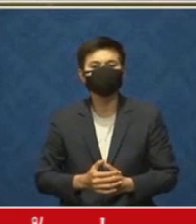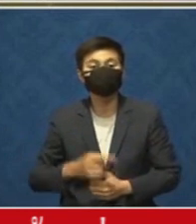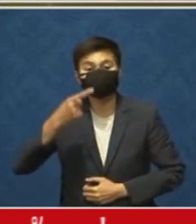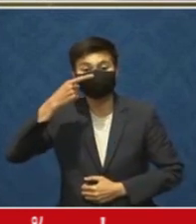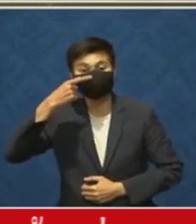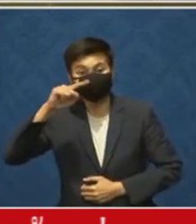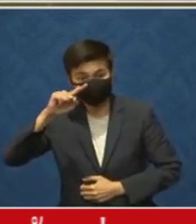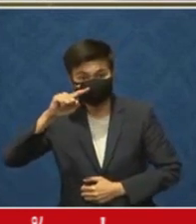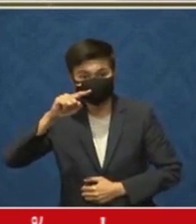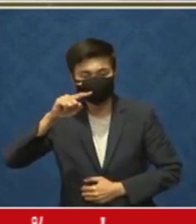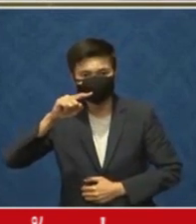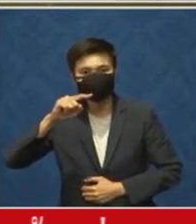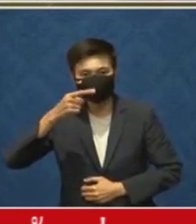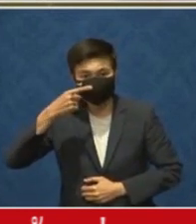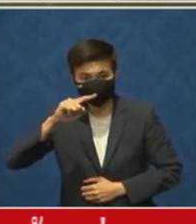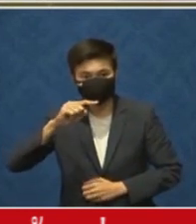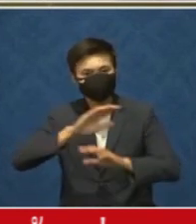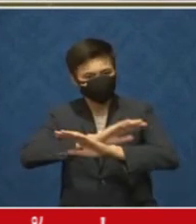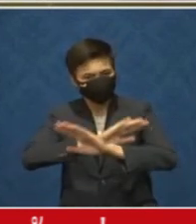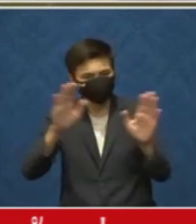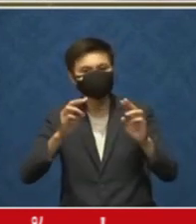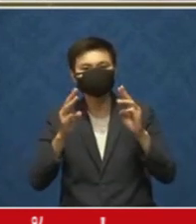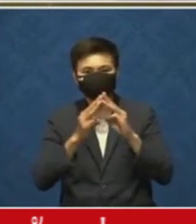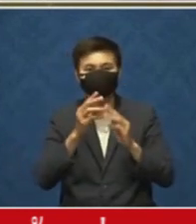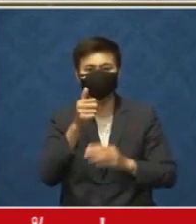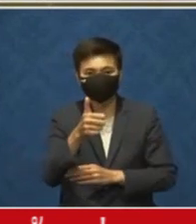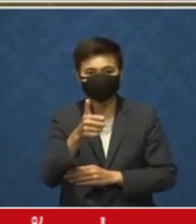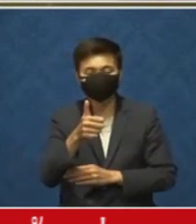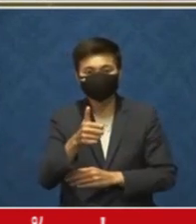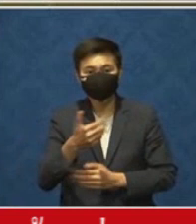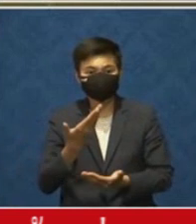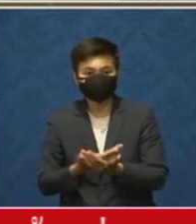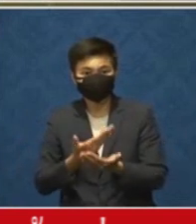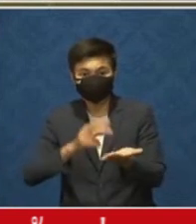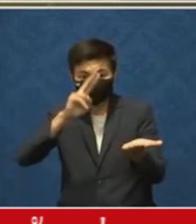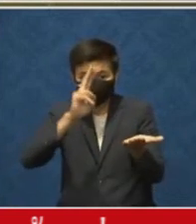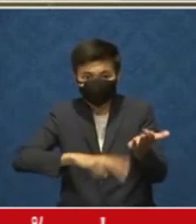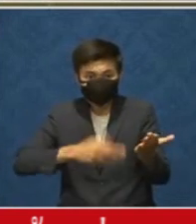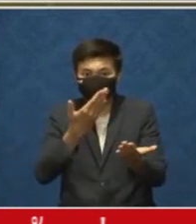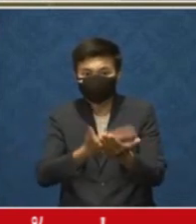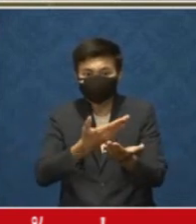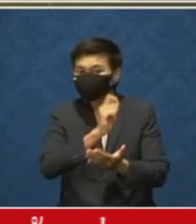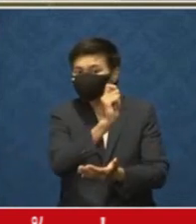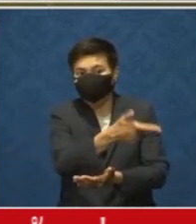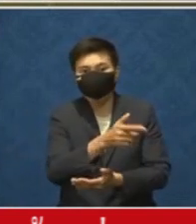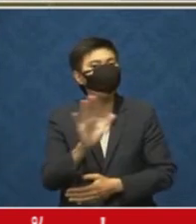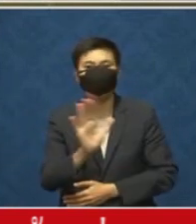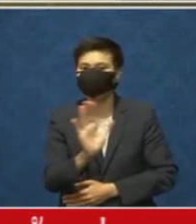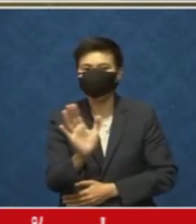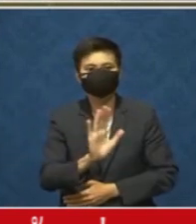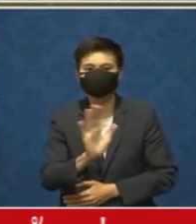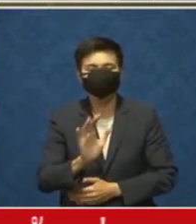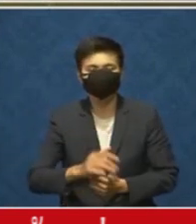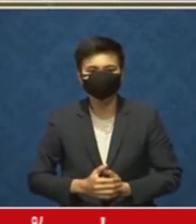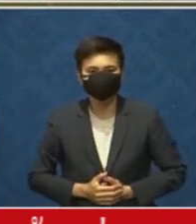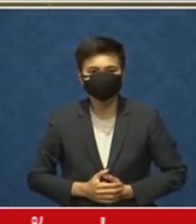ยครับมีสิทธิ์ที่จะยกเลิกสัญญาได้โดยเราไม่ต้องเสียค่าปรับแล้วเราก็จะ